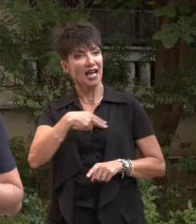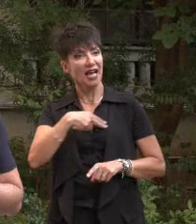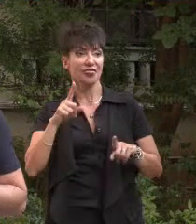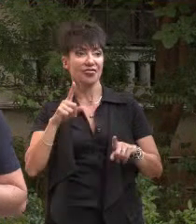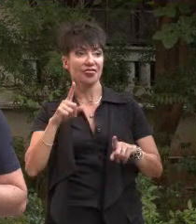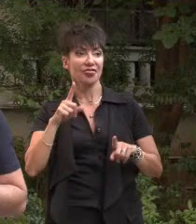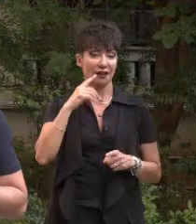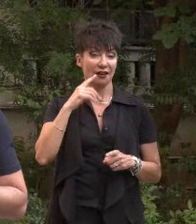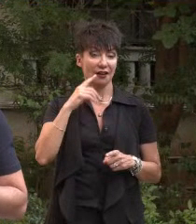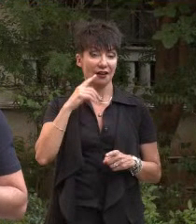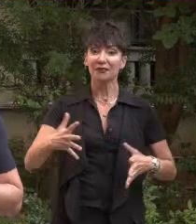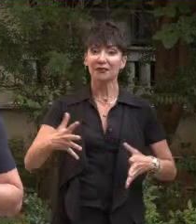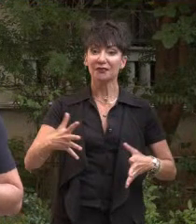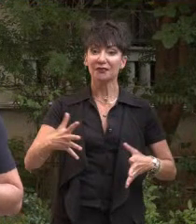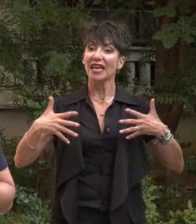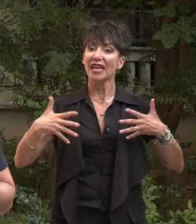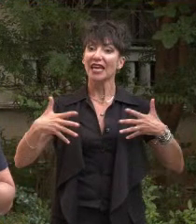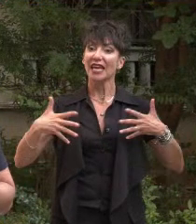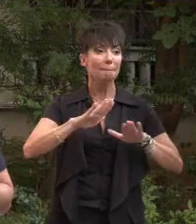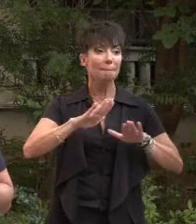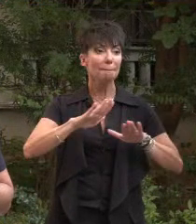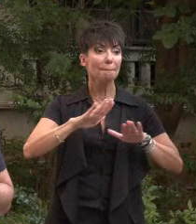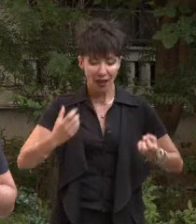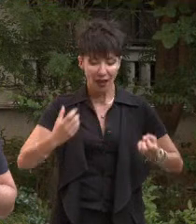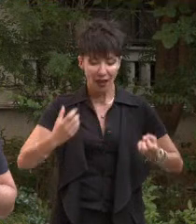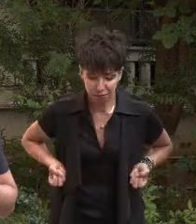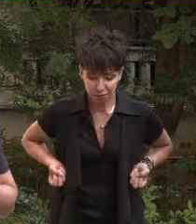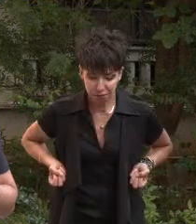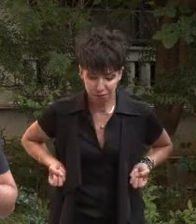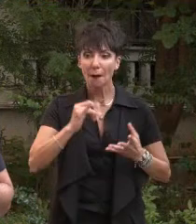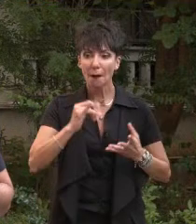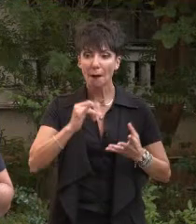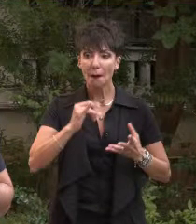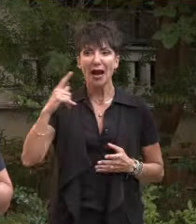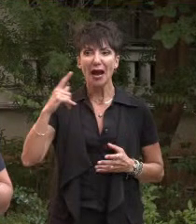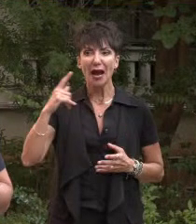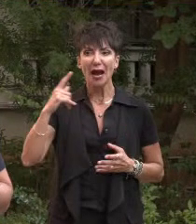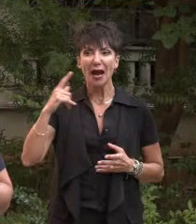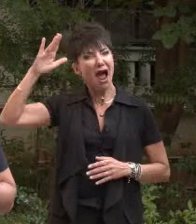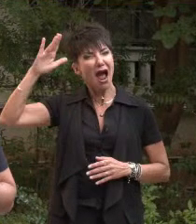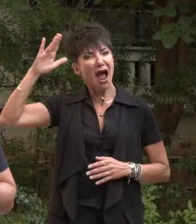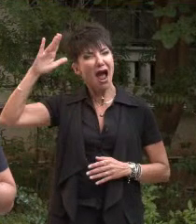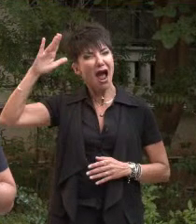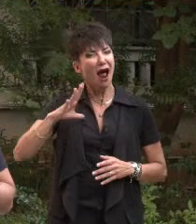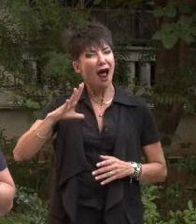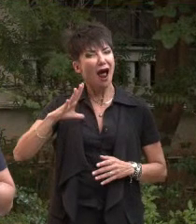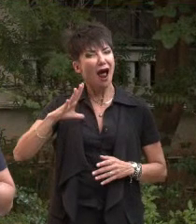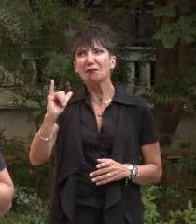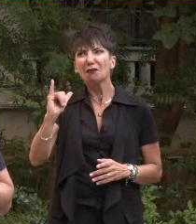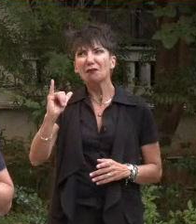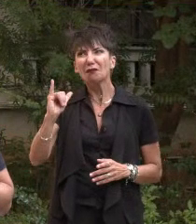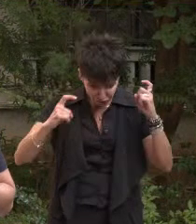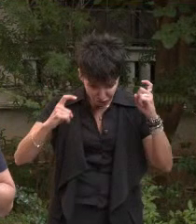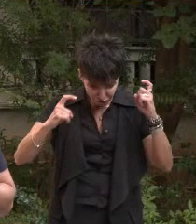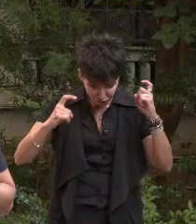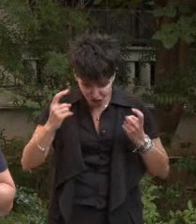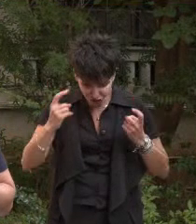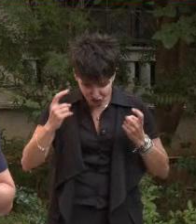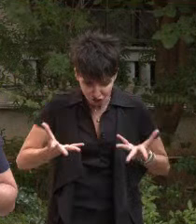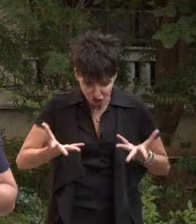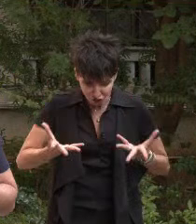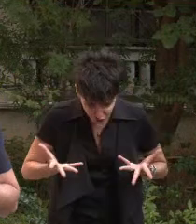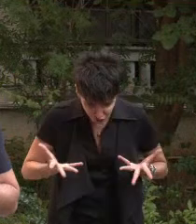που βλέπω εδώ παιδιά που αποτυπώσανε κάτι που ούτε οι μεγάλοι ακόμα έχουν συνειδητοποιήσει, ούτε ακόμα οι μεγάλοι μπορούν να το